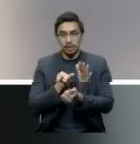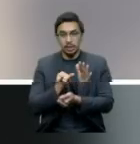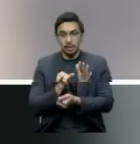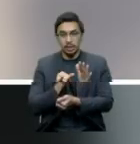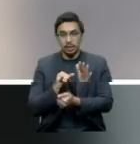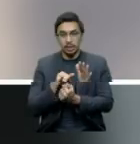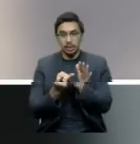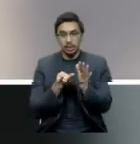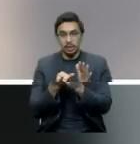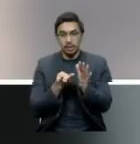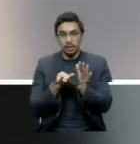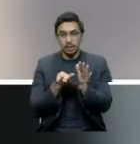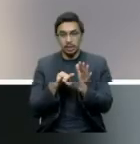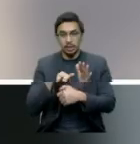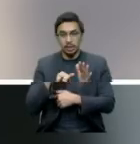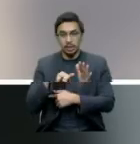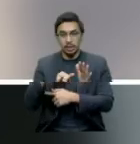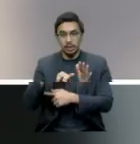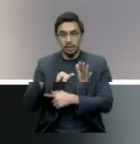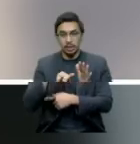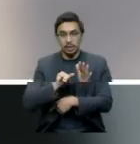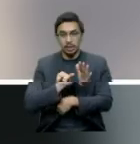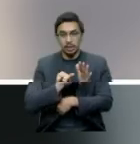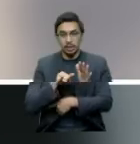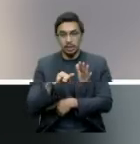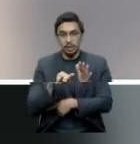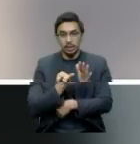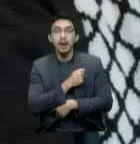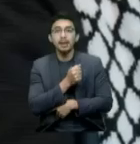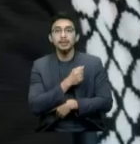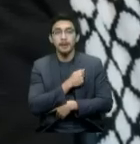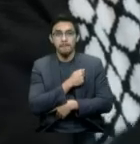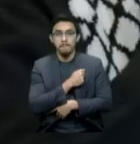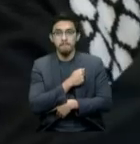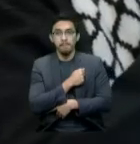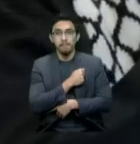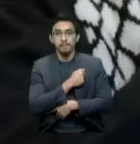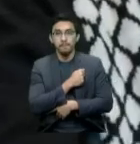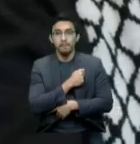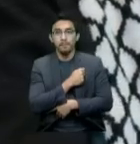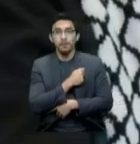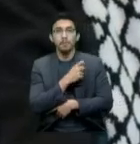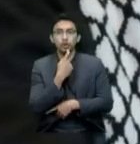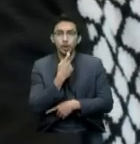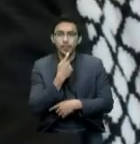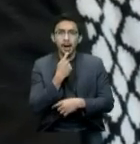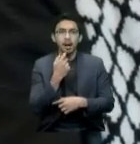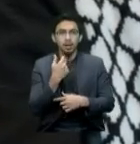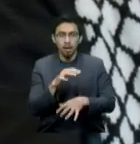perjuangan kemerdekaan bangsa dan juga perlawanan terhadap